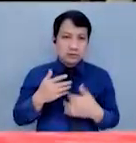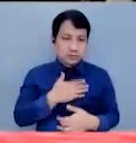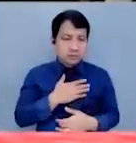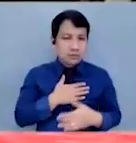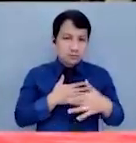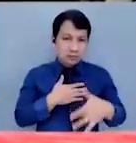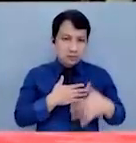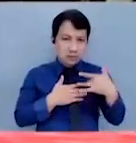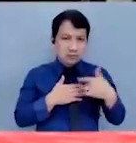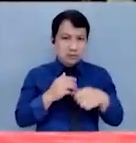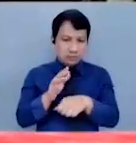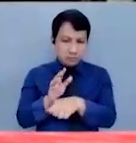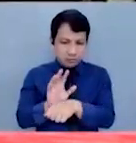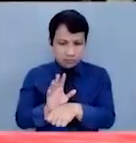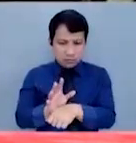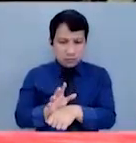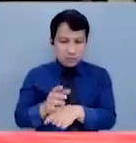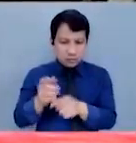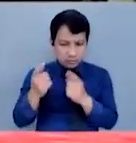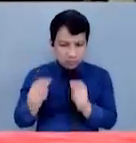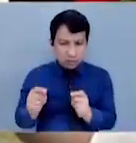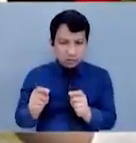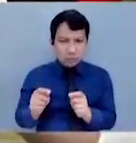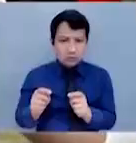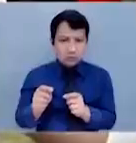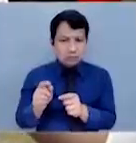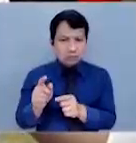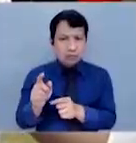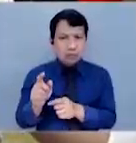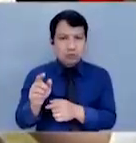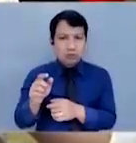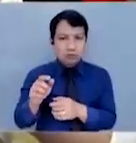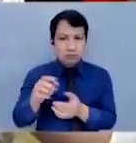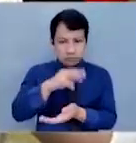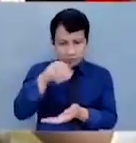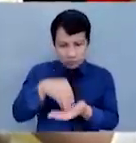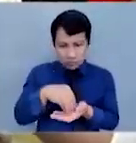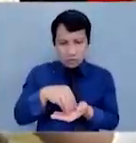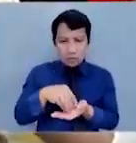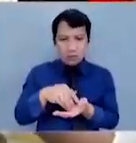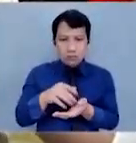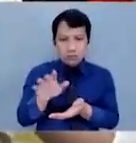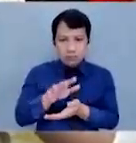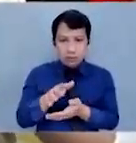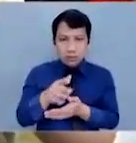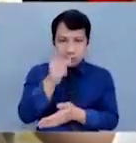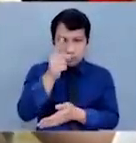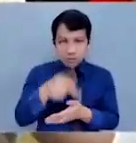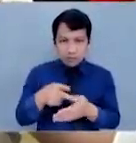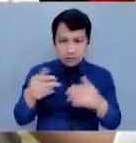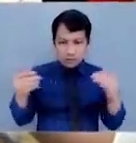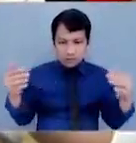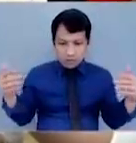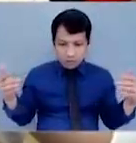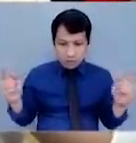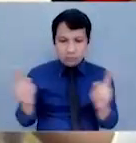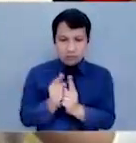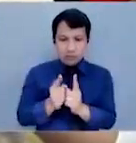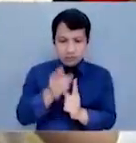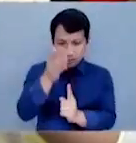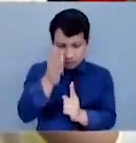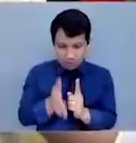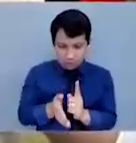to, tinatry na ano ba yung gitna namin? What's our halfway? Yeah. How can we meet halfway? Yeah. Kasi nga